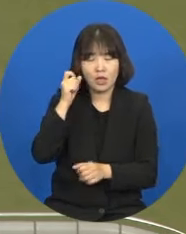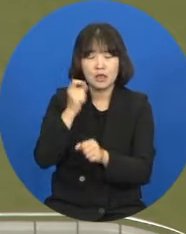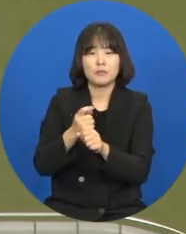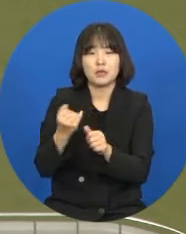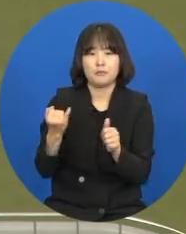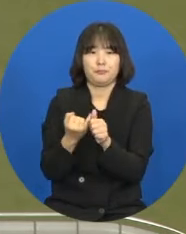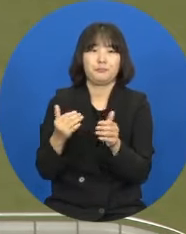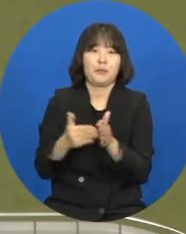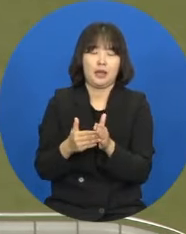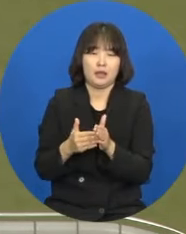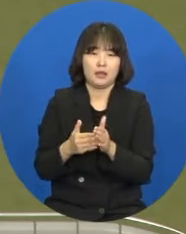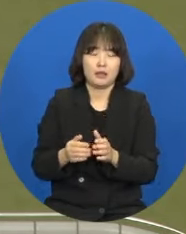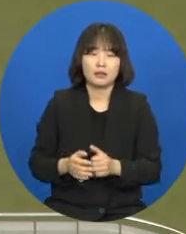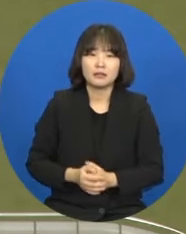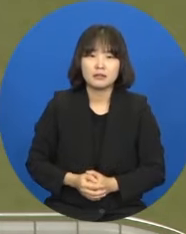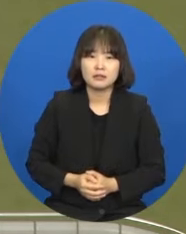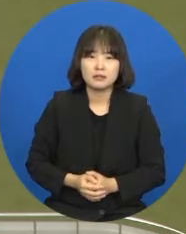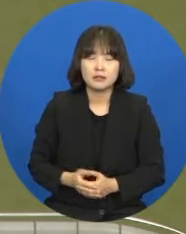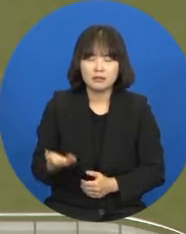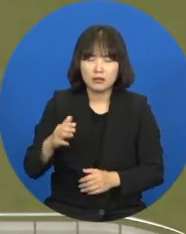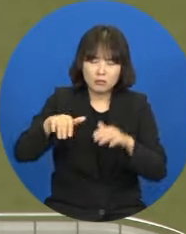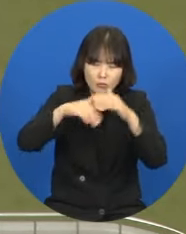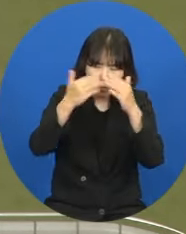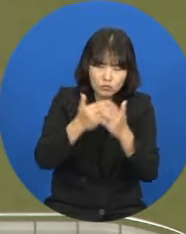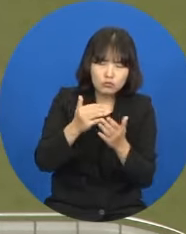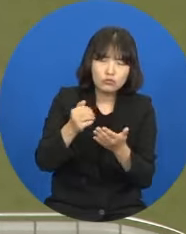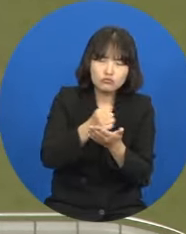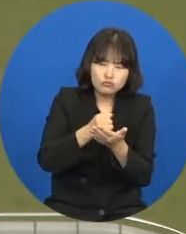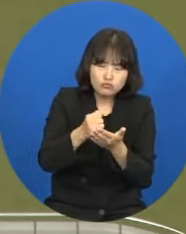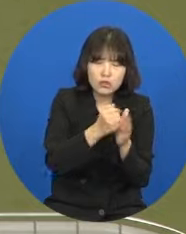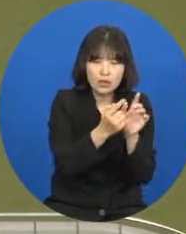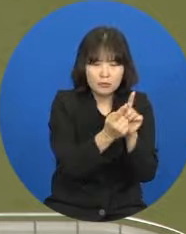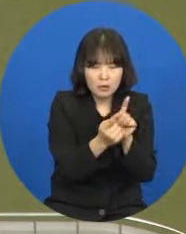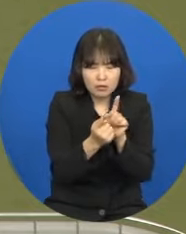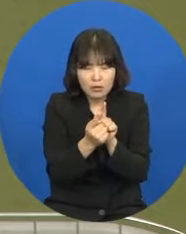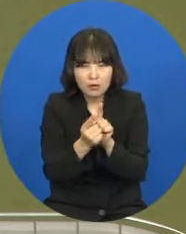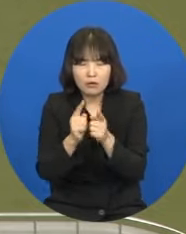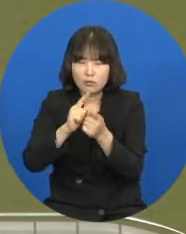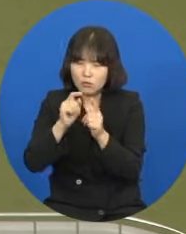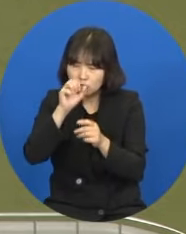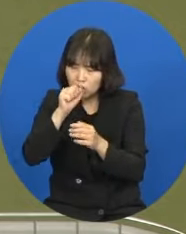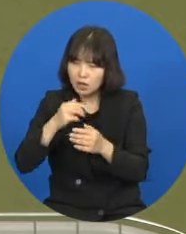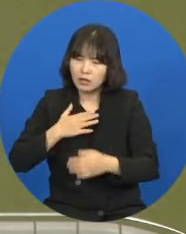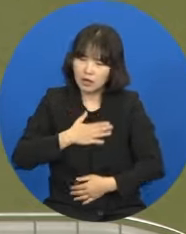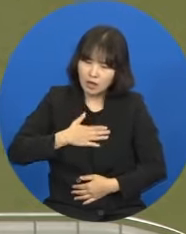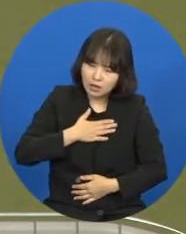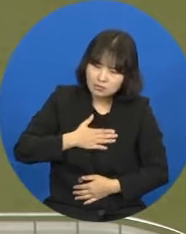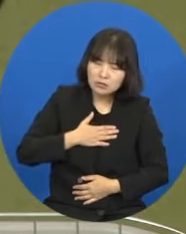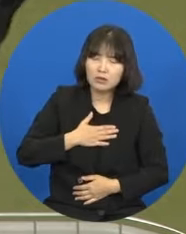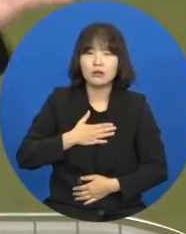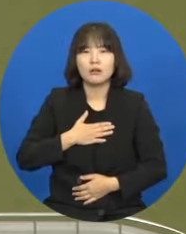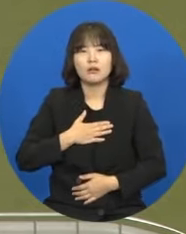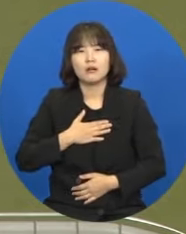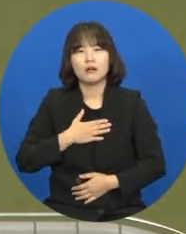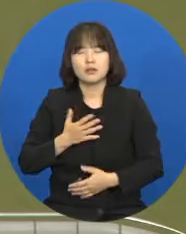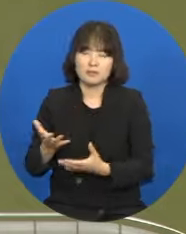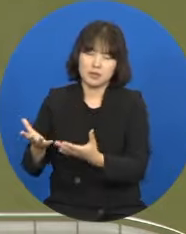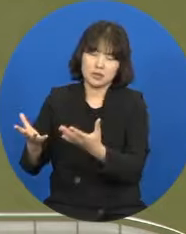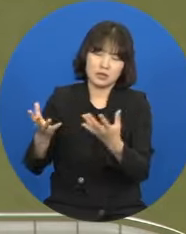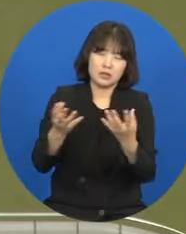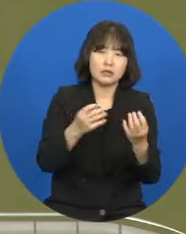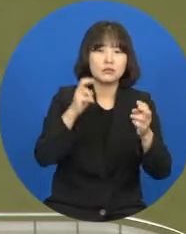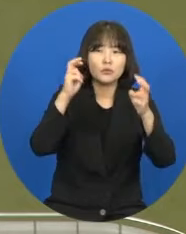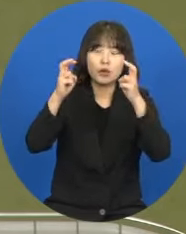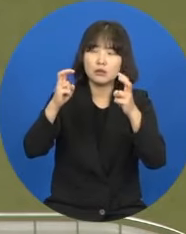했으니까 근데 모든 것은 우연한 만남 모든 서로 좋아하는 감정부터 해서 어떻게이 수많은 직장들